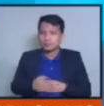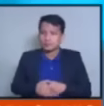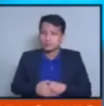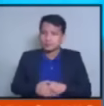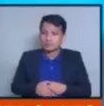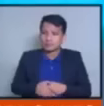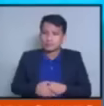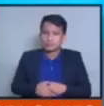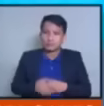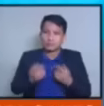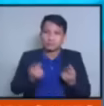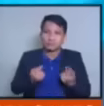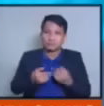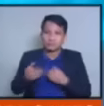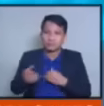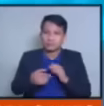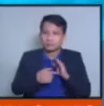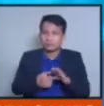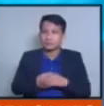ganyan nga gawa mo.